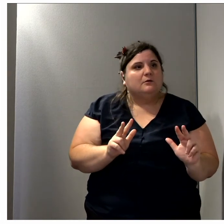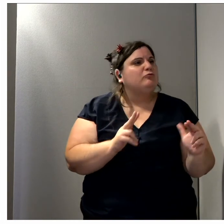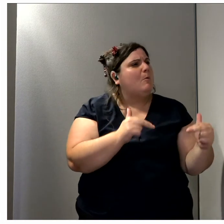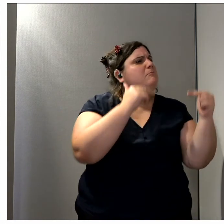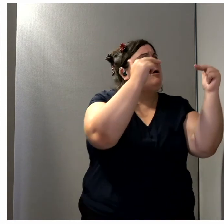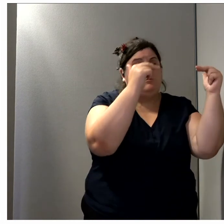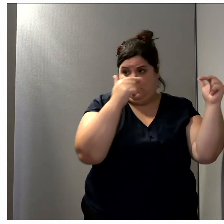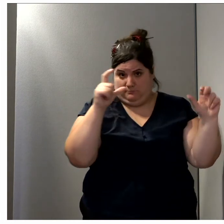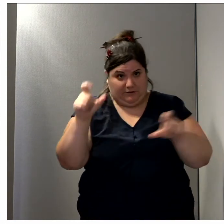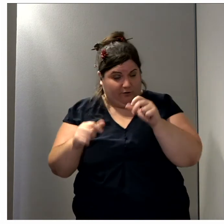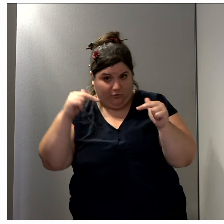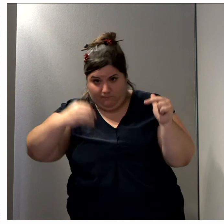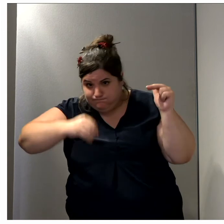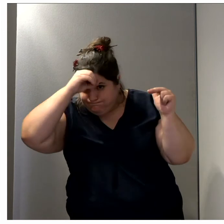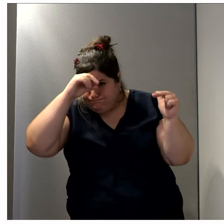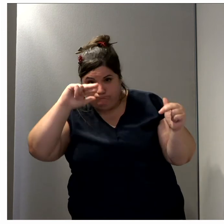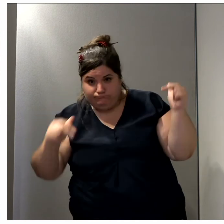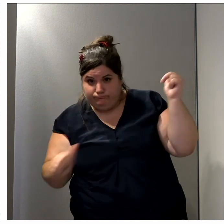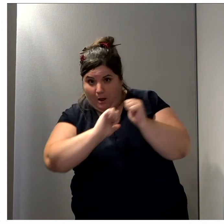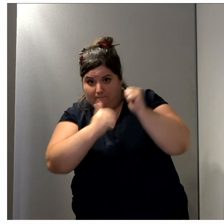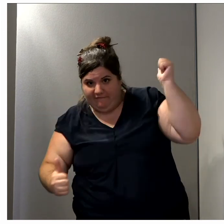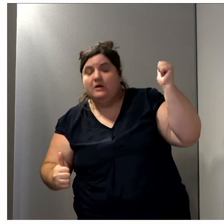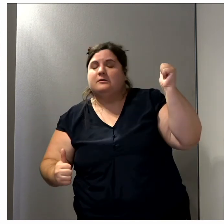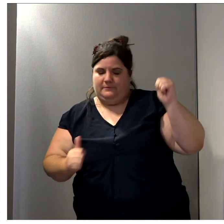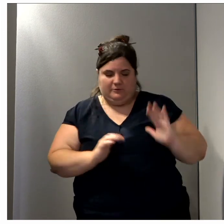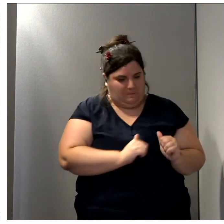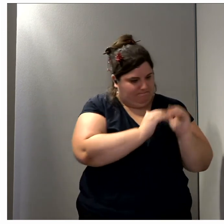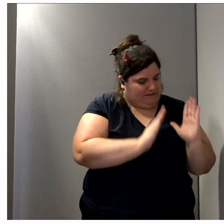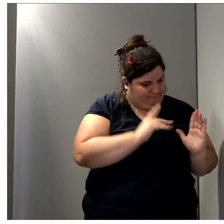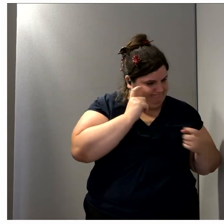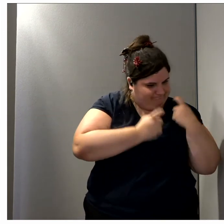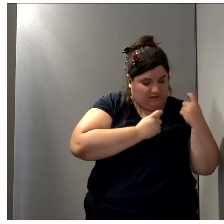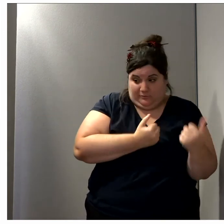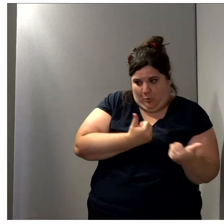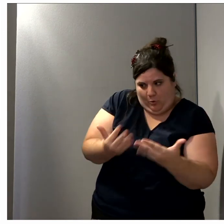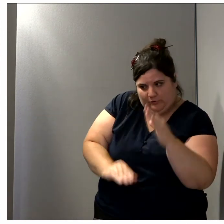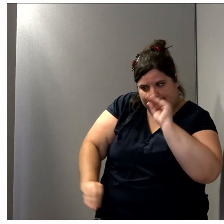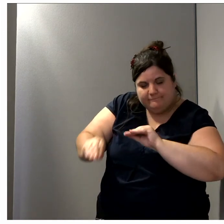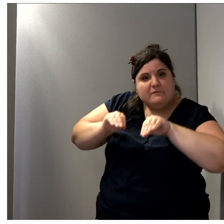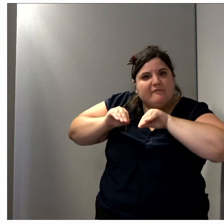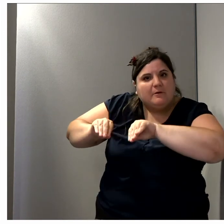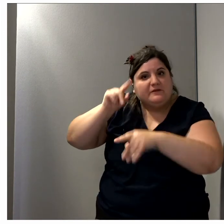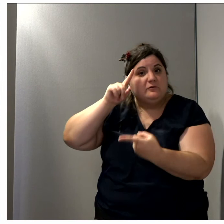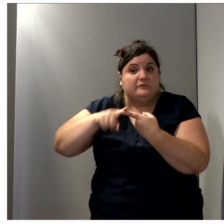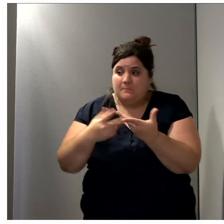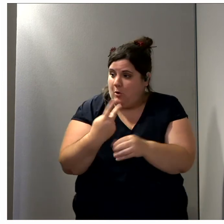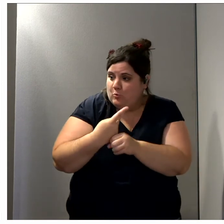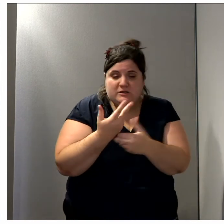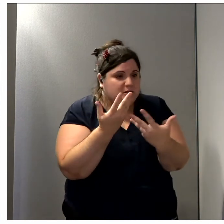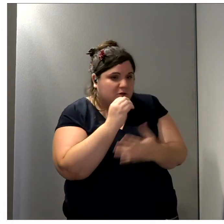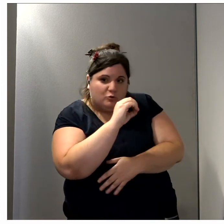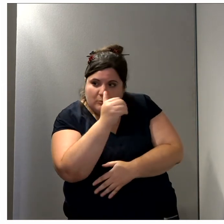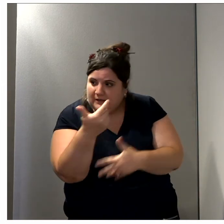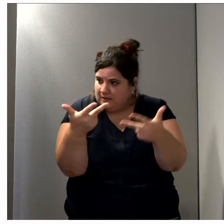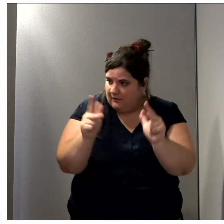aussi s'atteler à la réduction de la fracture numérique en organisant formation à l'utilisation des outils numériques,